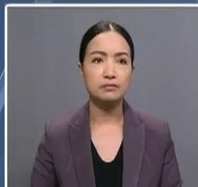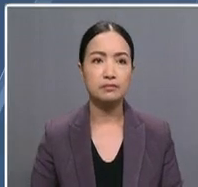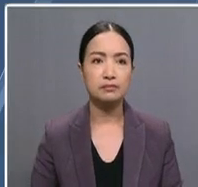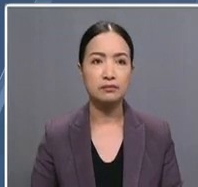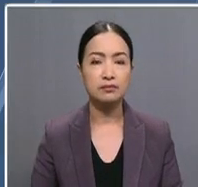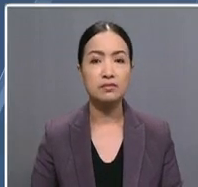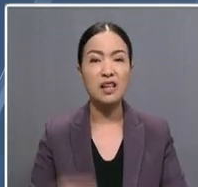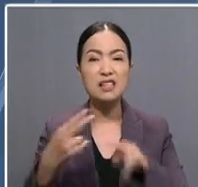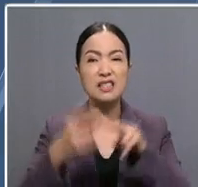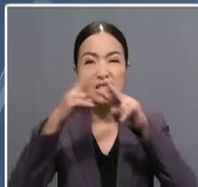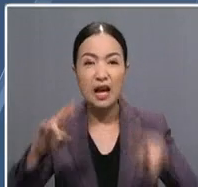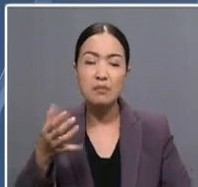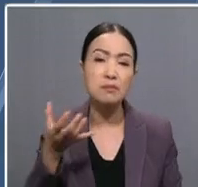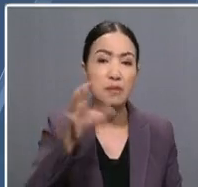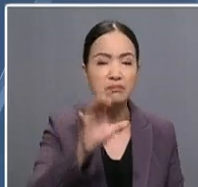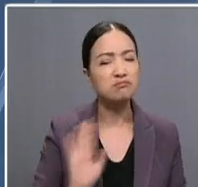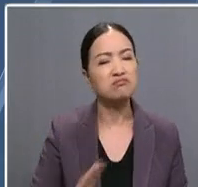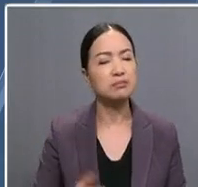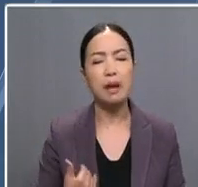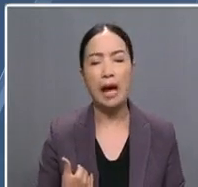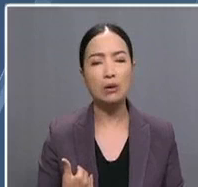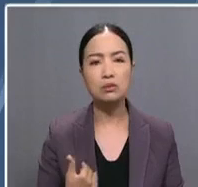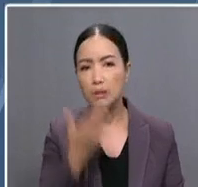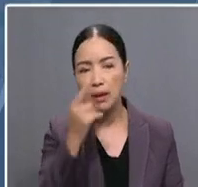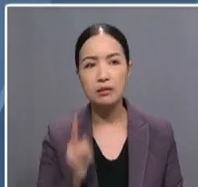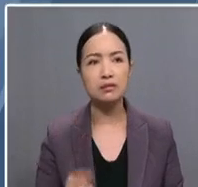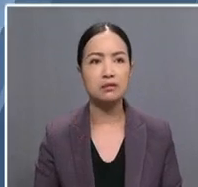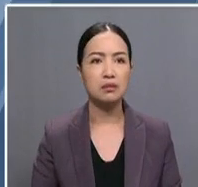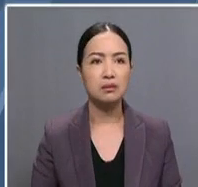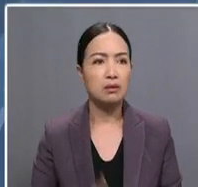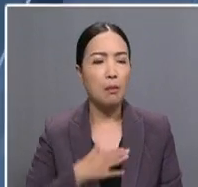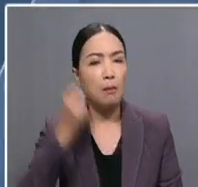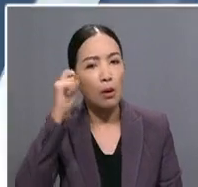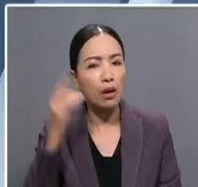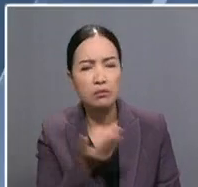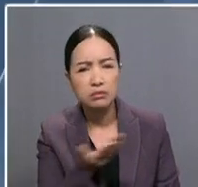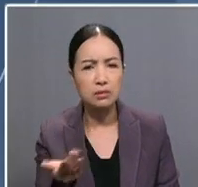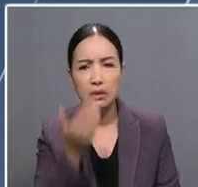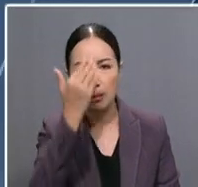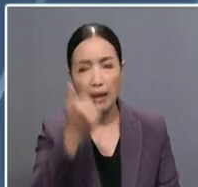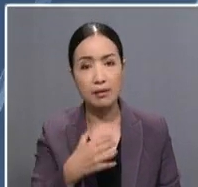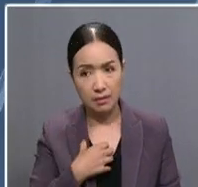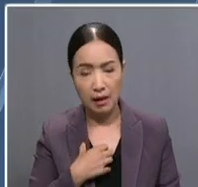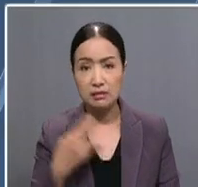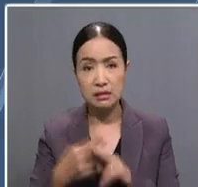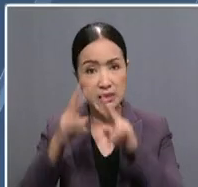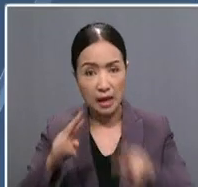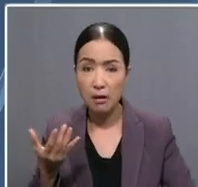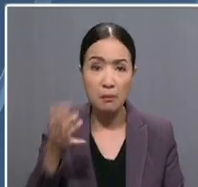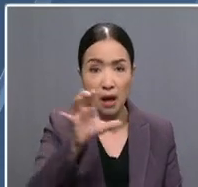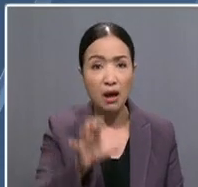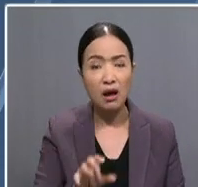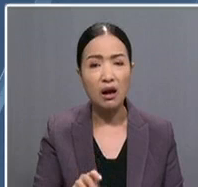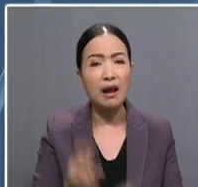ชื่อร้านเพื่อให้เขาไม่มีที่อยู่ในสังคมหรอคือปุ๊กไม่เข้าใจว่าทุกคนน่ะคืออะไรคือเข้าใจแหละว่าอยากรู้ว่